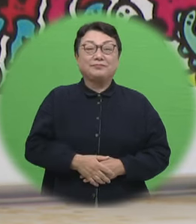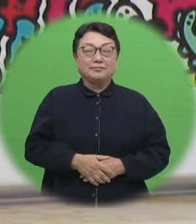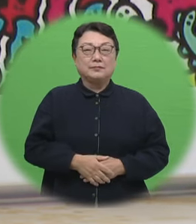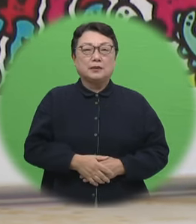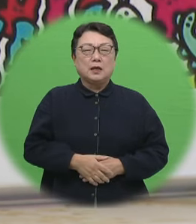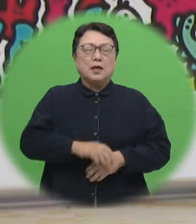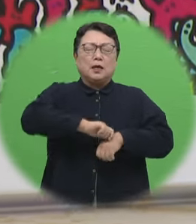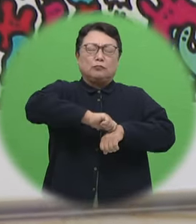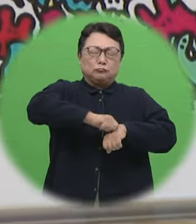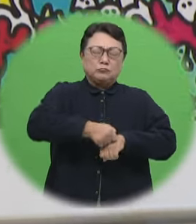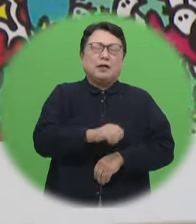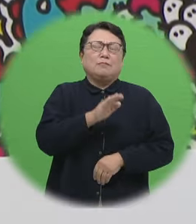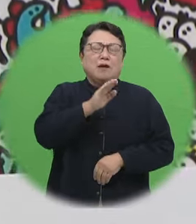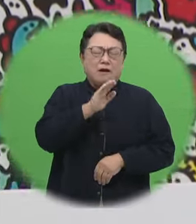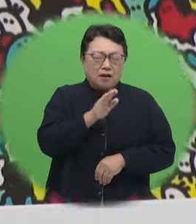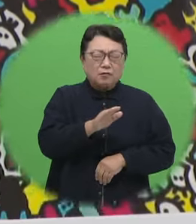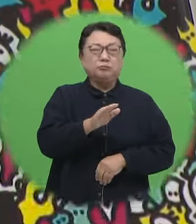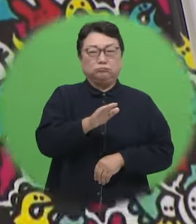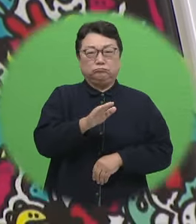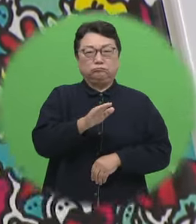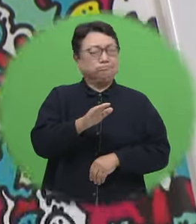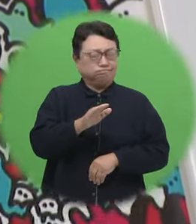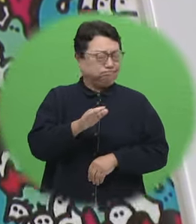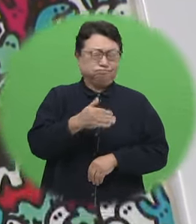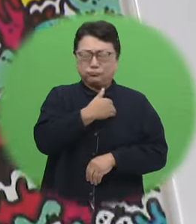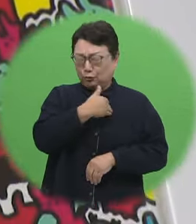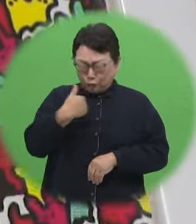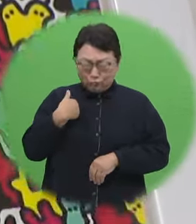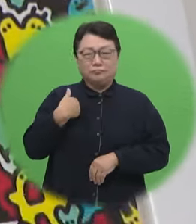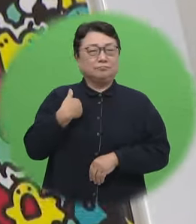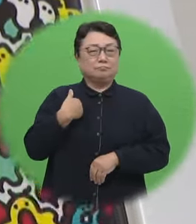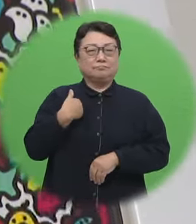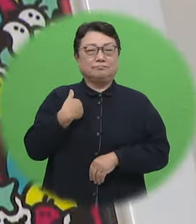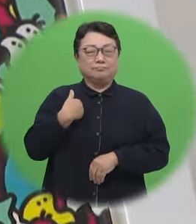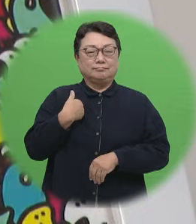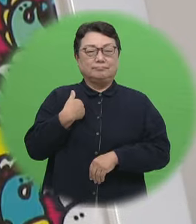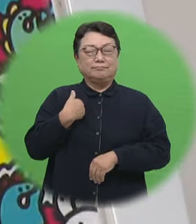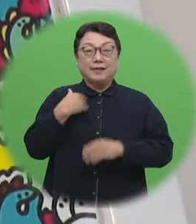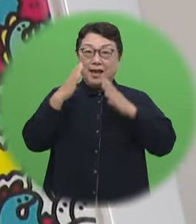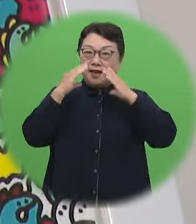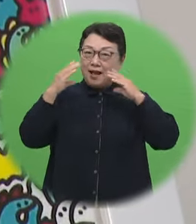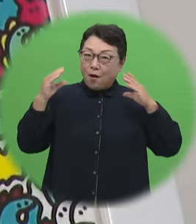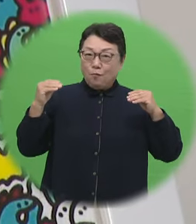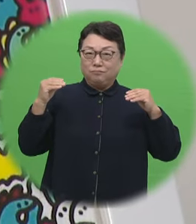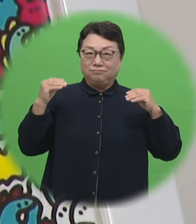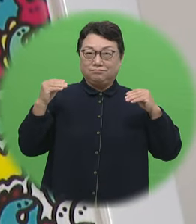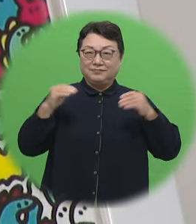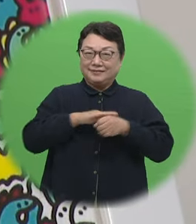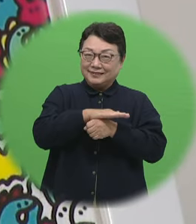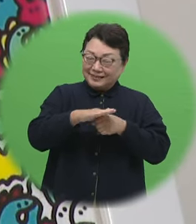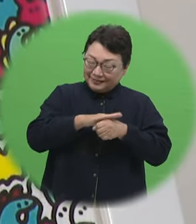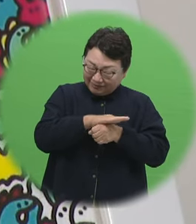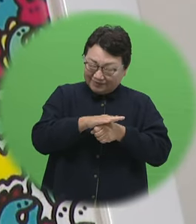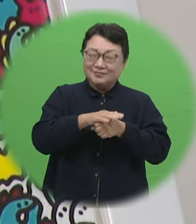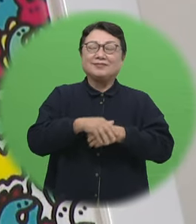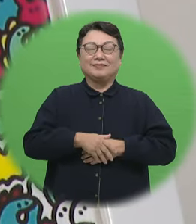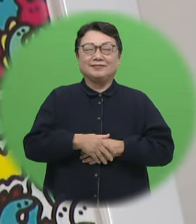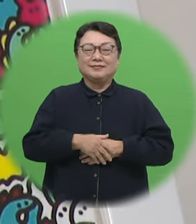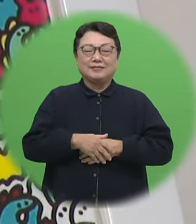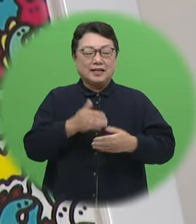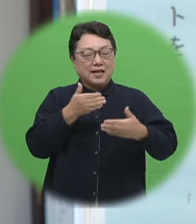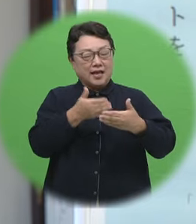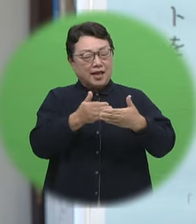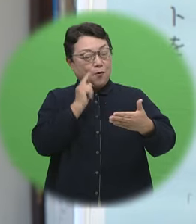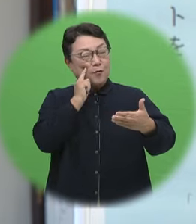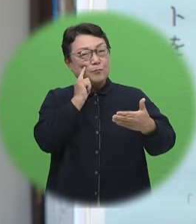辛いこととかがあっても大丈夫だよって、笑顔が増えることが絶対あるから、絵を見